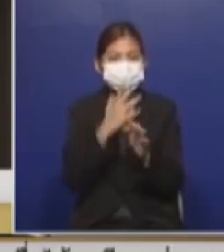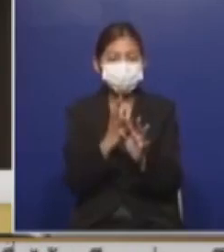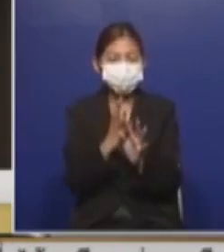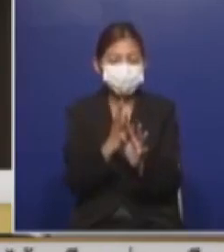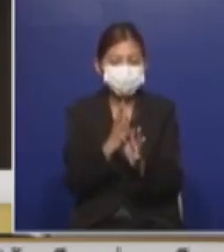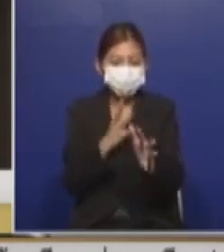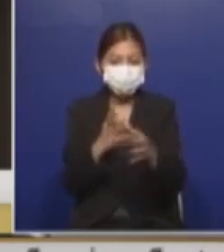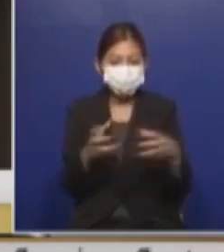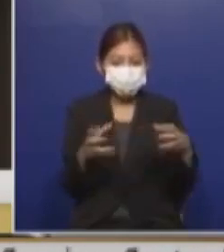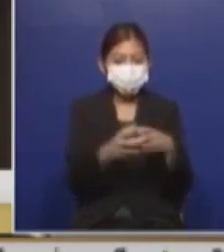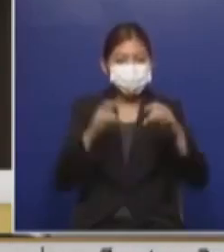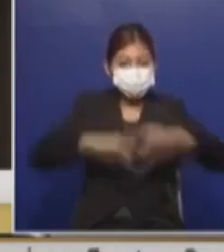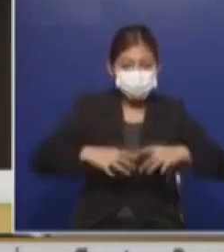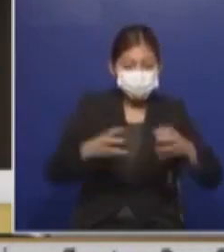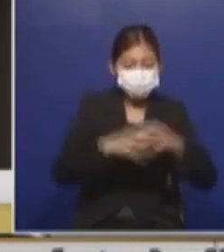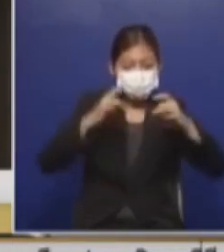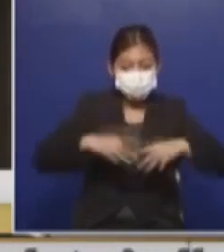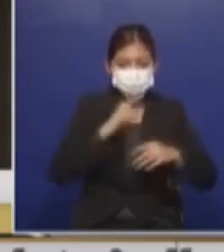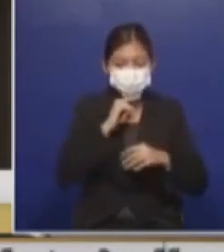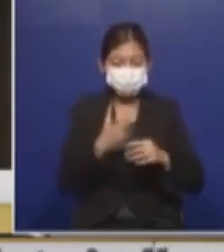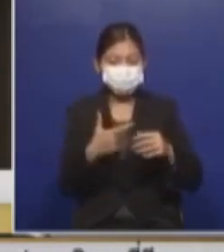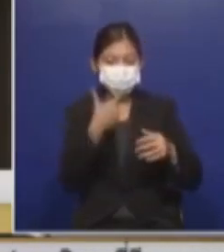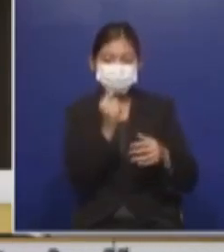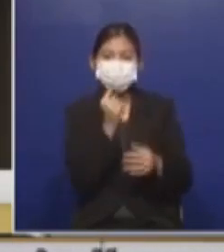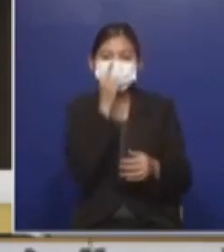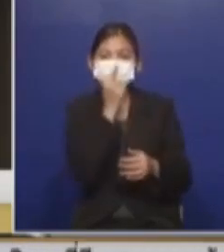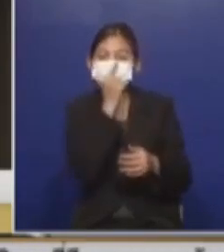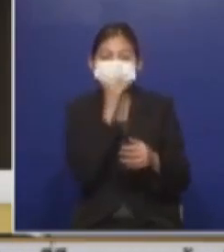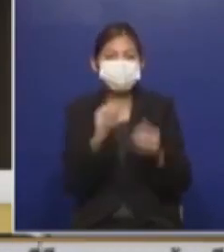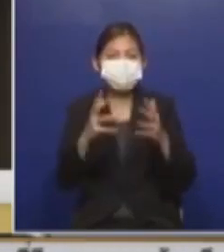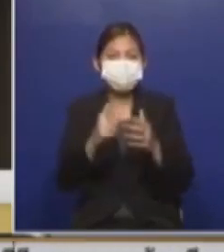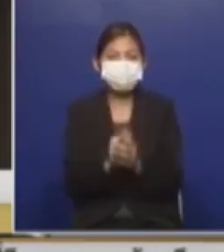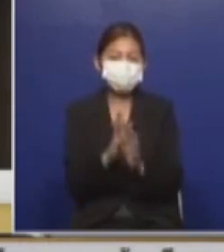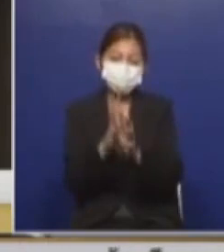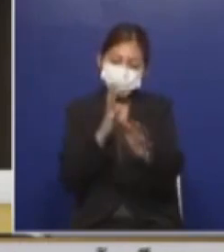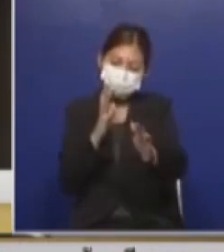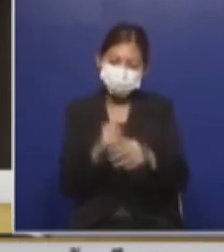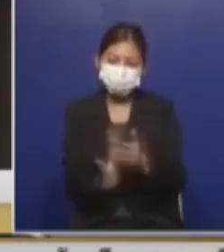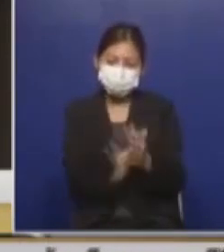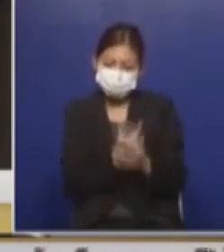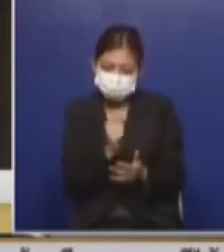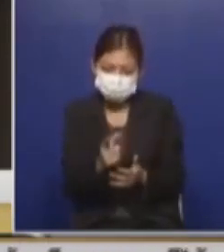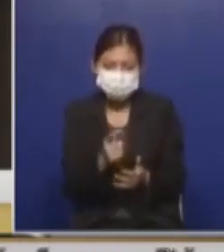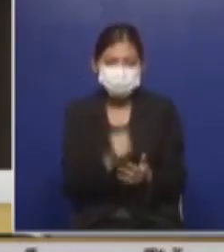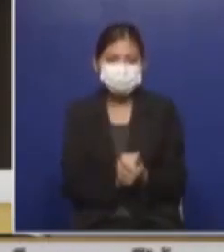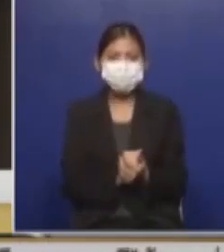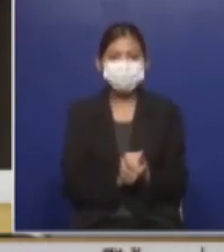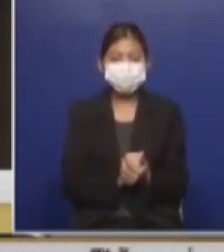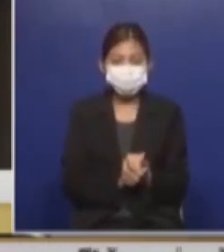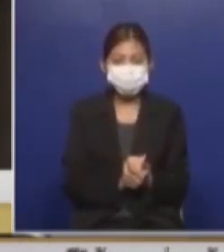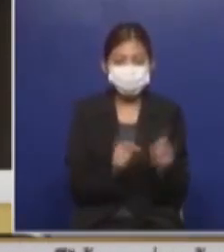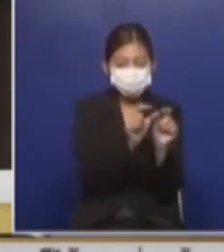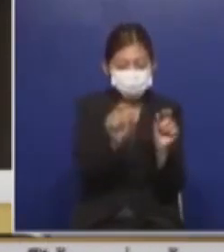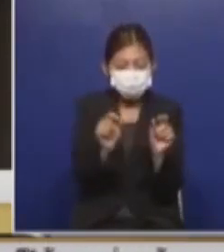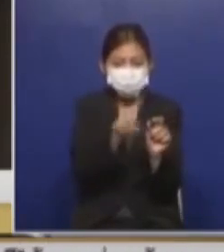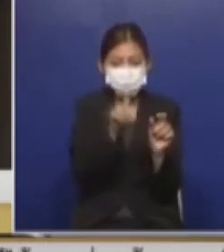จรอผลตรวจคนป่วยกว่าจะหาหมอก็มีอาการหนักต้องจ่ายยาฟาวิพิลาเวีย1คนต้องกิน50เม็ดเม็ดละ